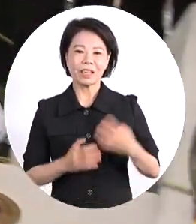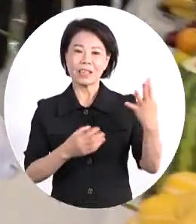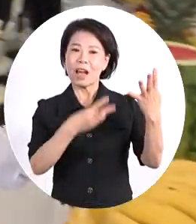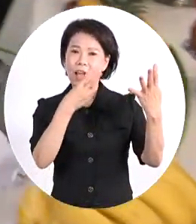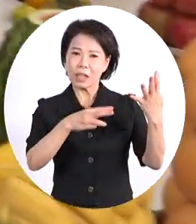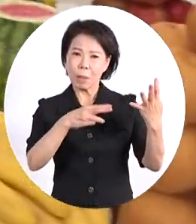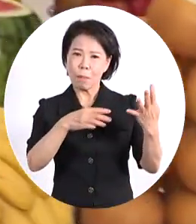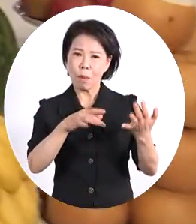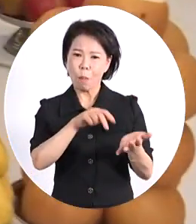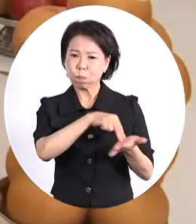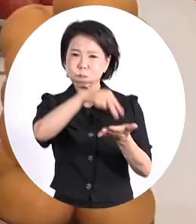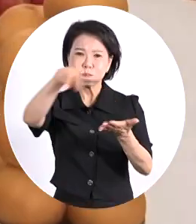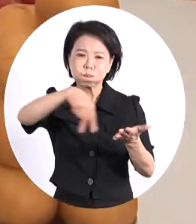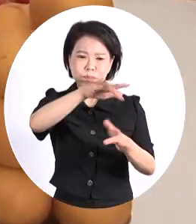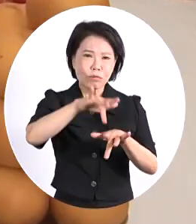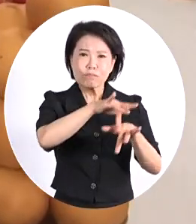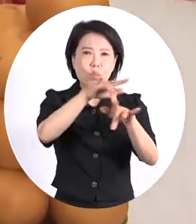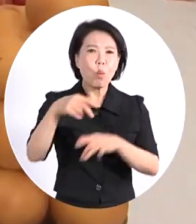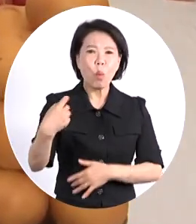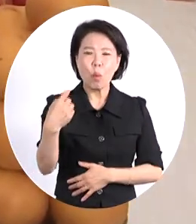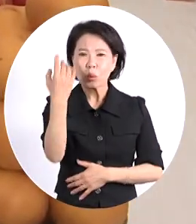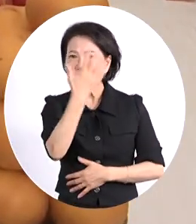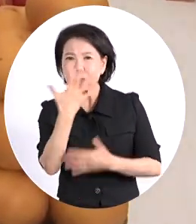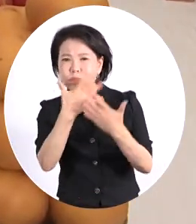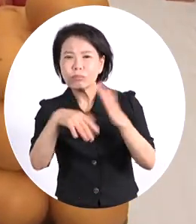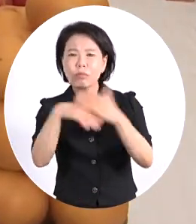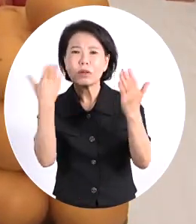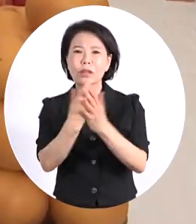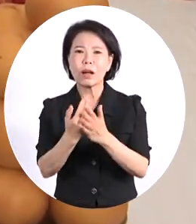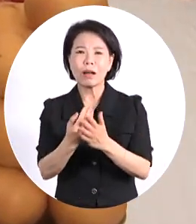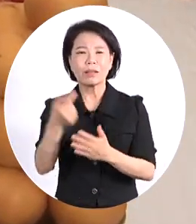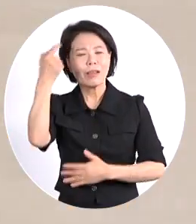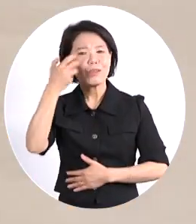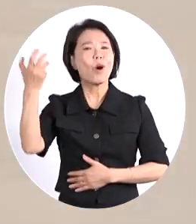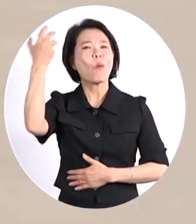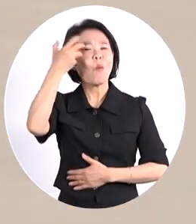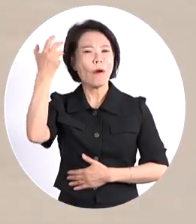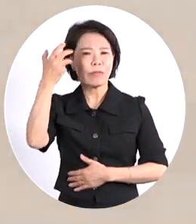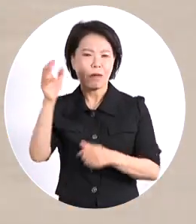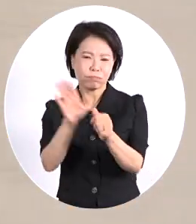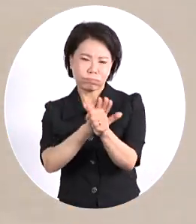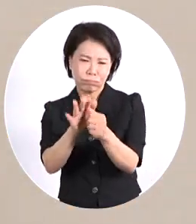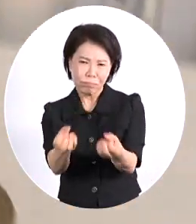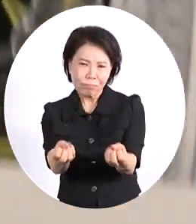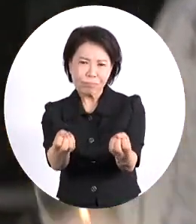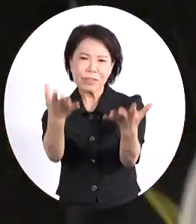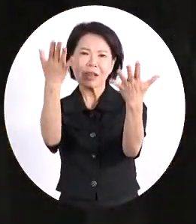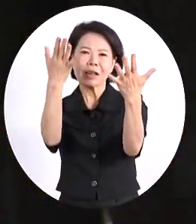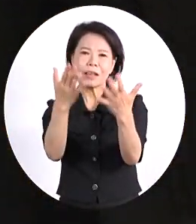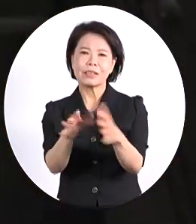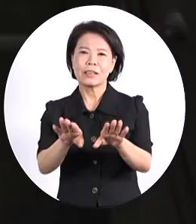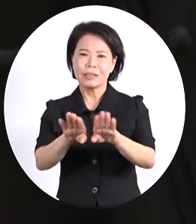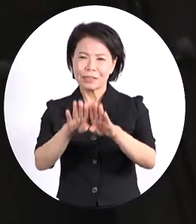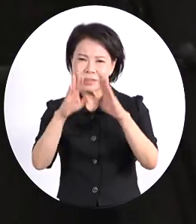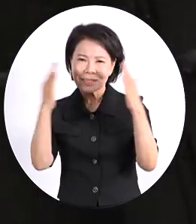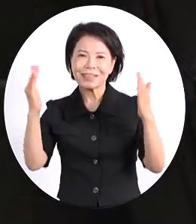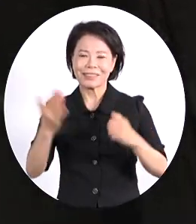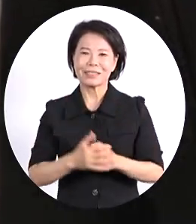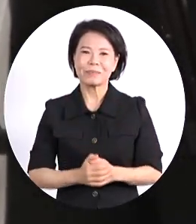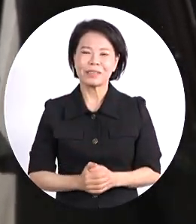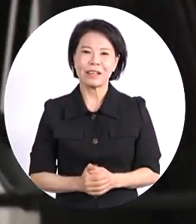제주 4.3 행방불명 희생자 진훈제가 19일 제주 4.3 평화공원 행방불명인 표석